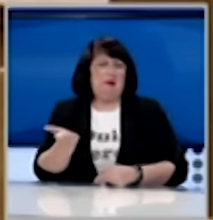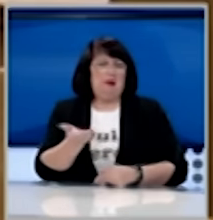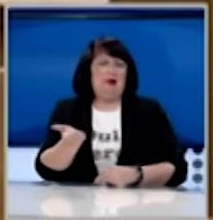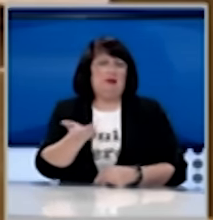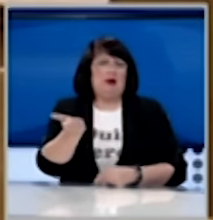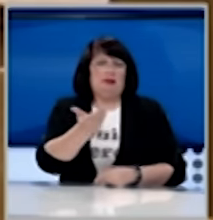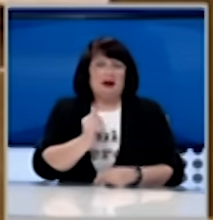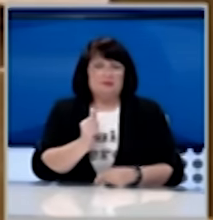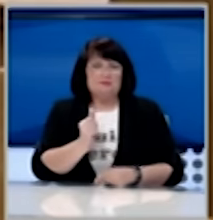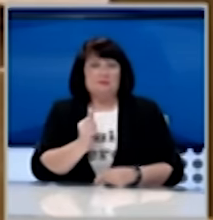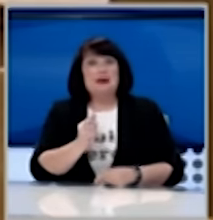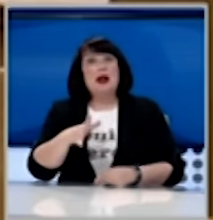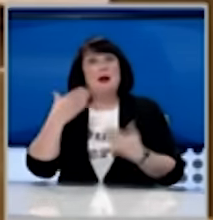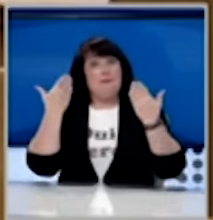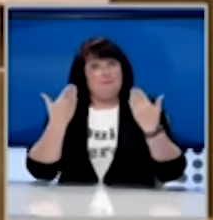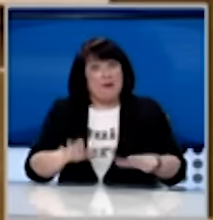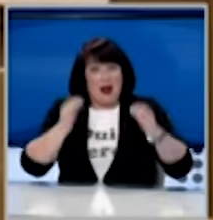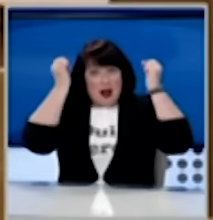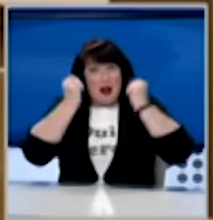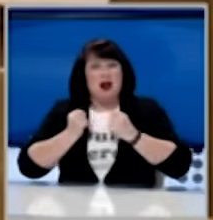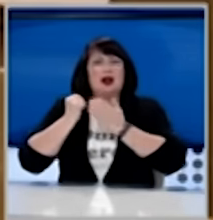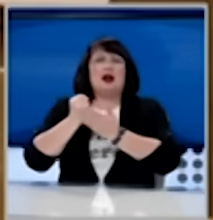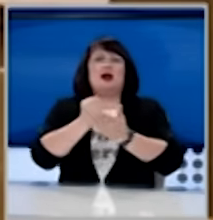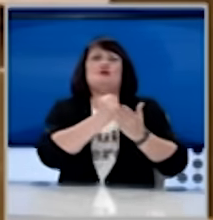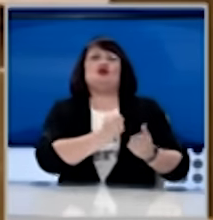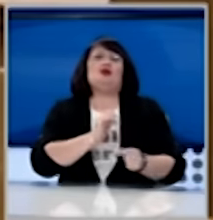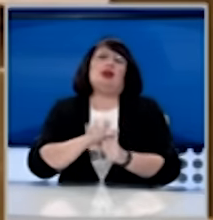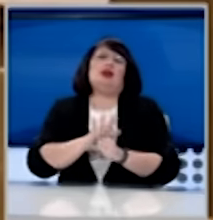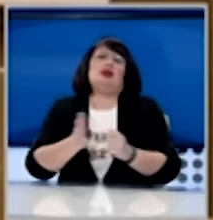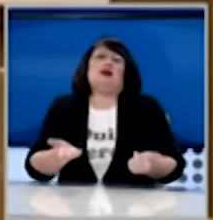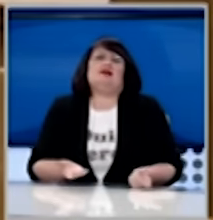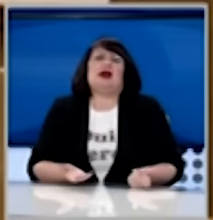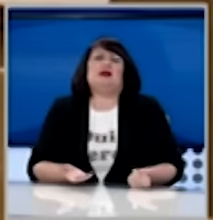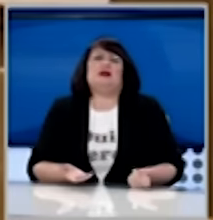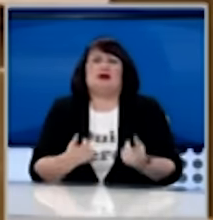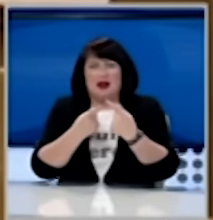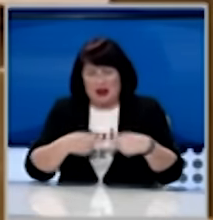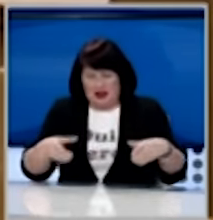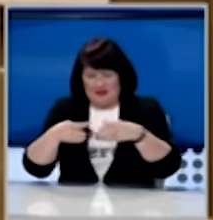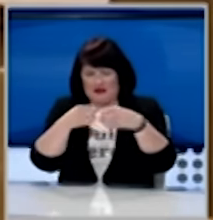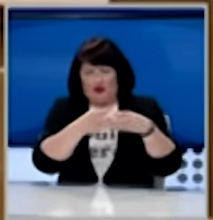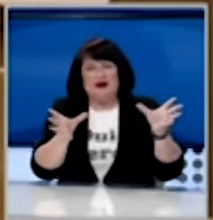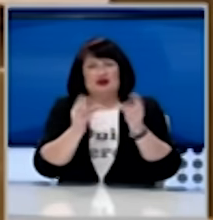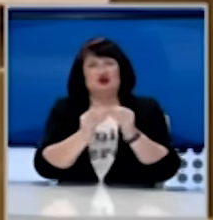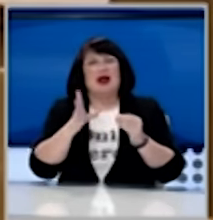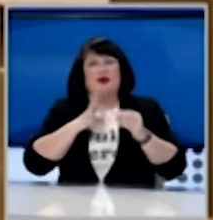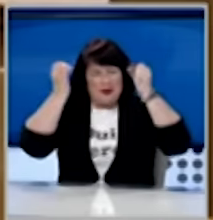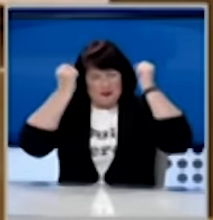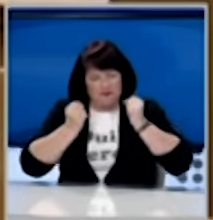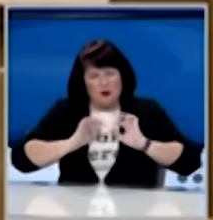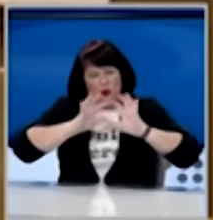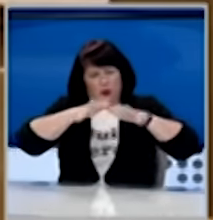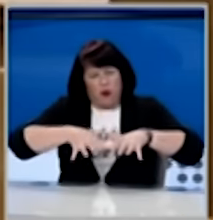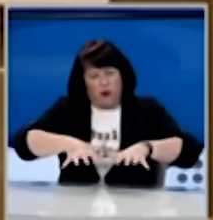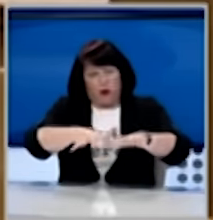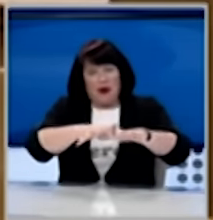και για όσους τις πήραν αυτές παραμένουν ανεπαρκείς οι επιτροπές των πλημμυροπαθών κάνουν λόγο για